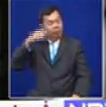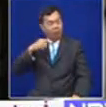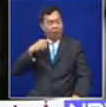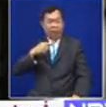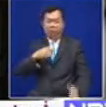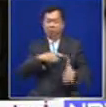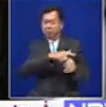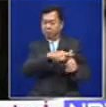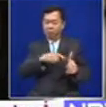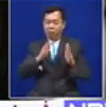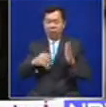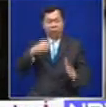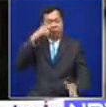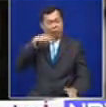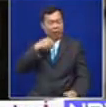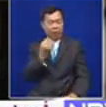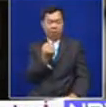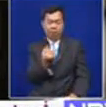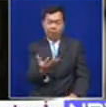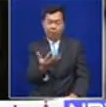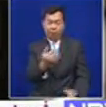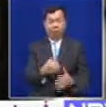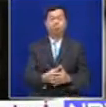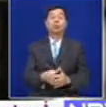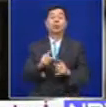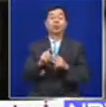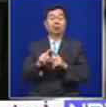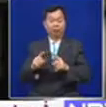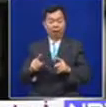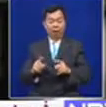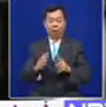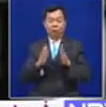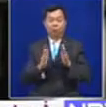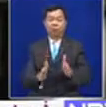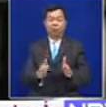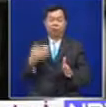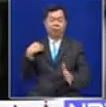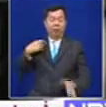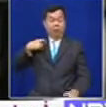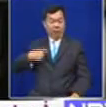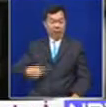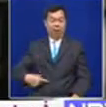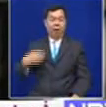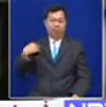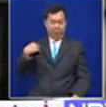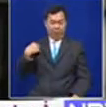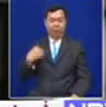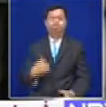า120คดีซึ่งกระบวนการทางคดีผู้ต้องหามีทนายทุกขั้นตอน